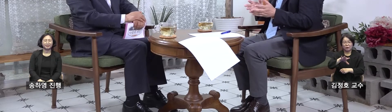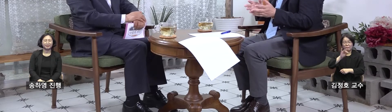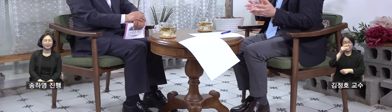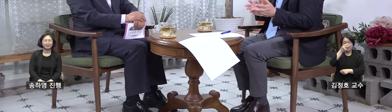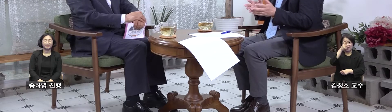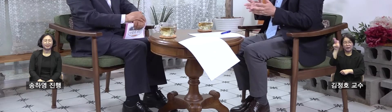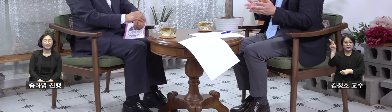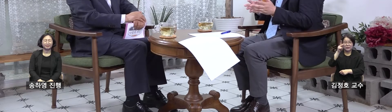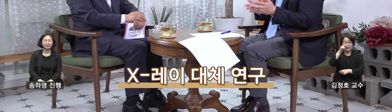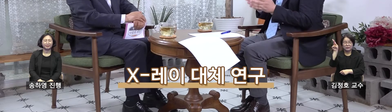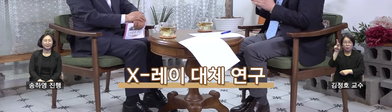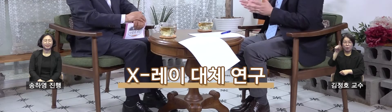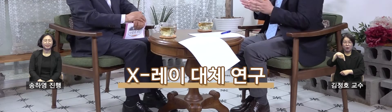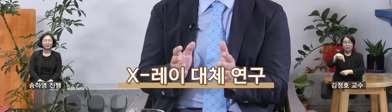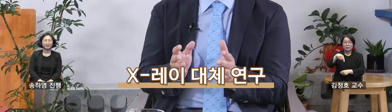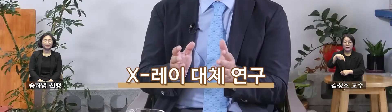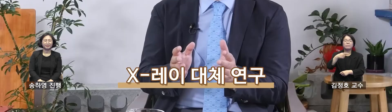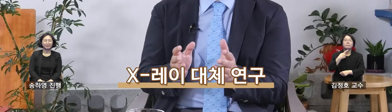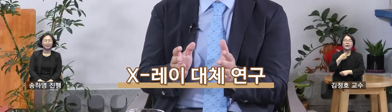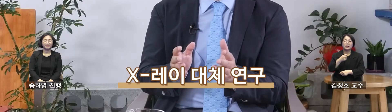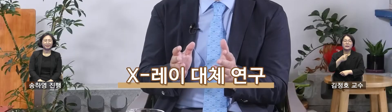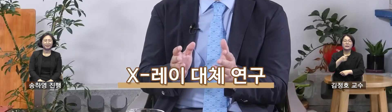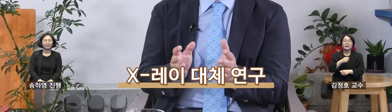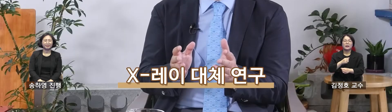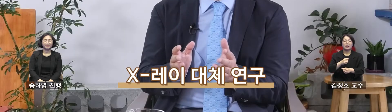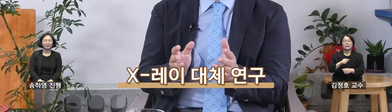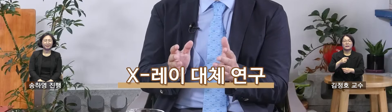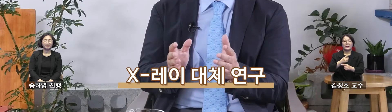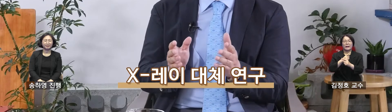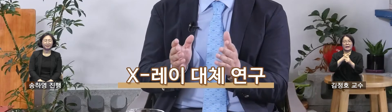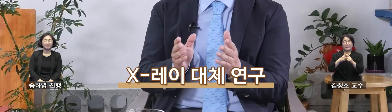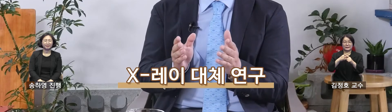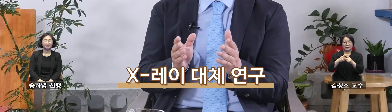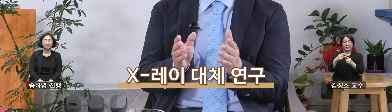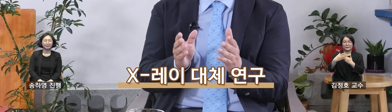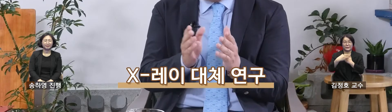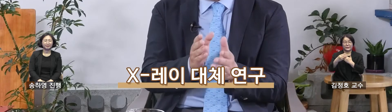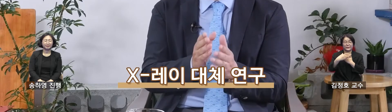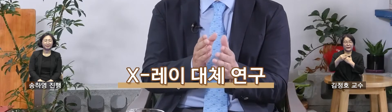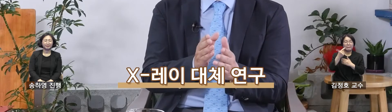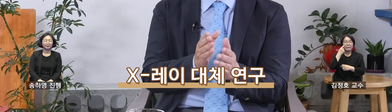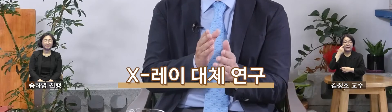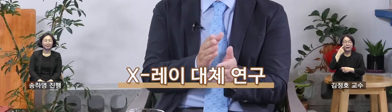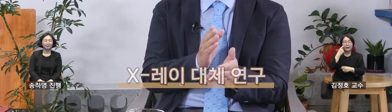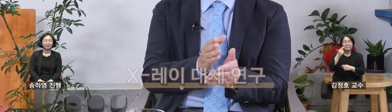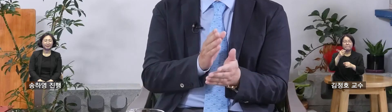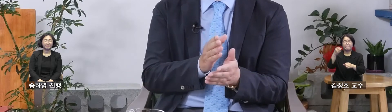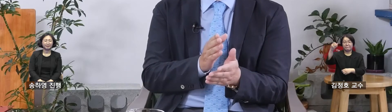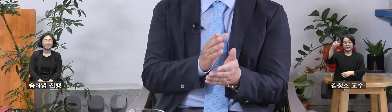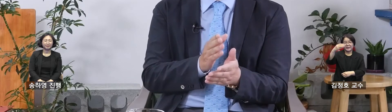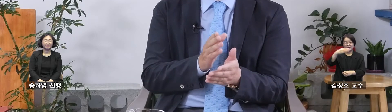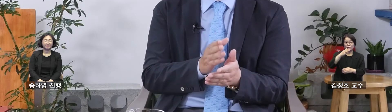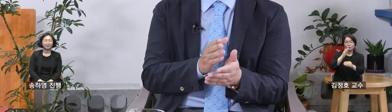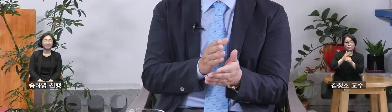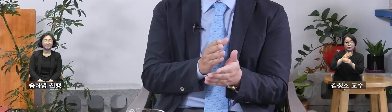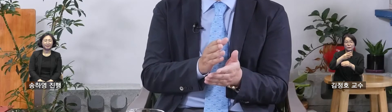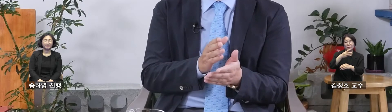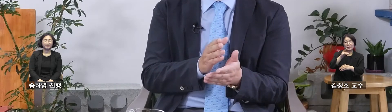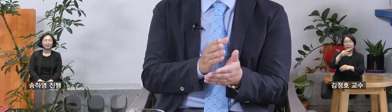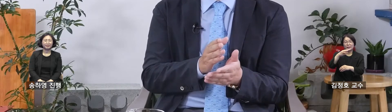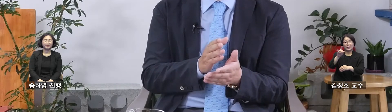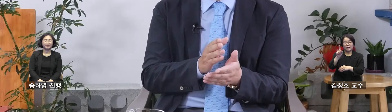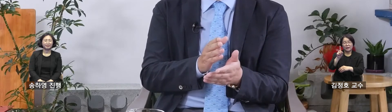그걸 했습니다. 그래서 이거 엑스레이를 대체해보겠다 이랬는데 그 빛 중에서도 제가 다룬 빛이